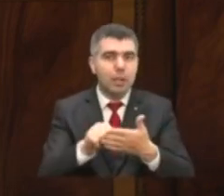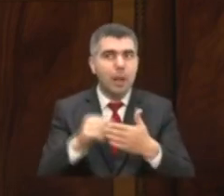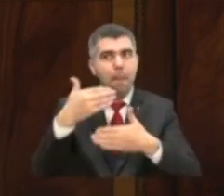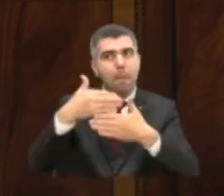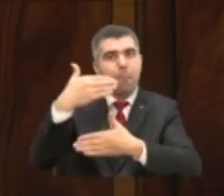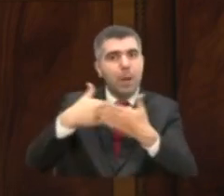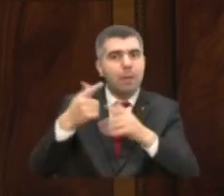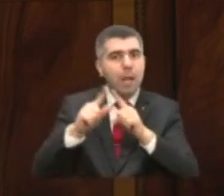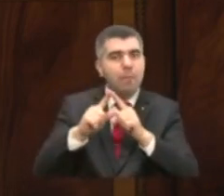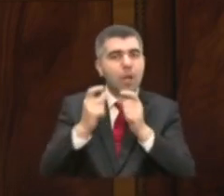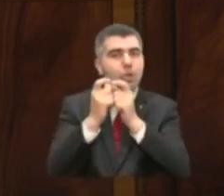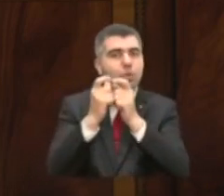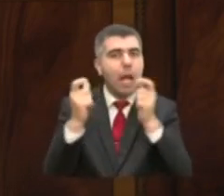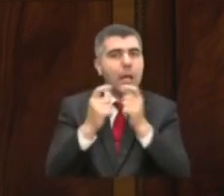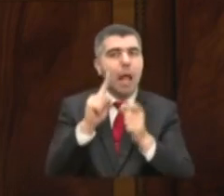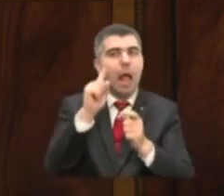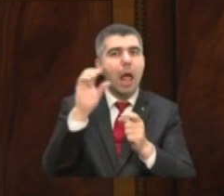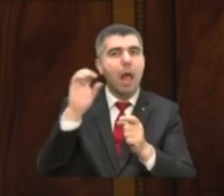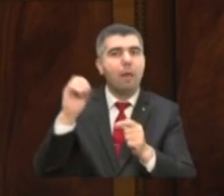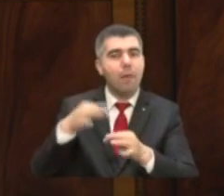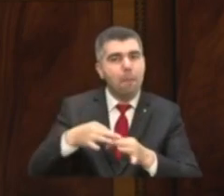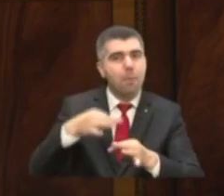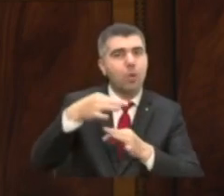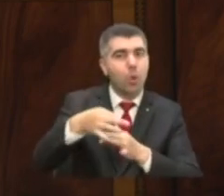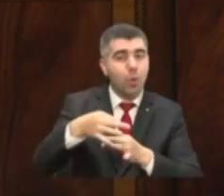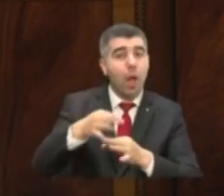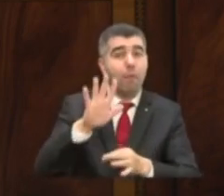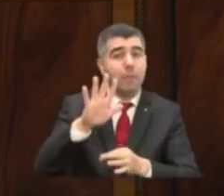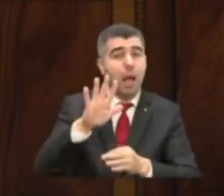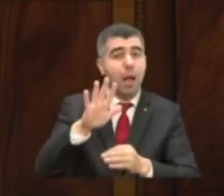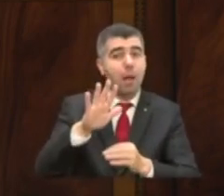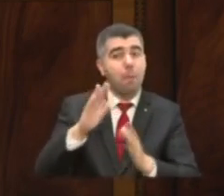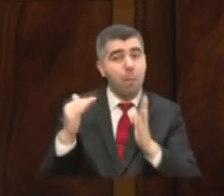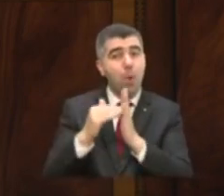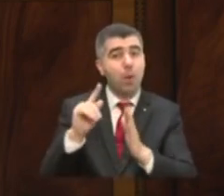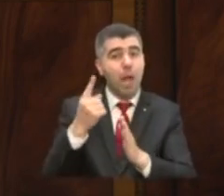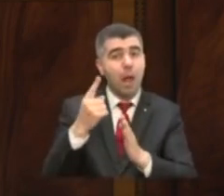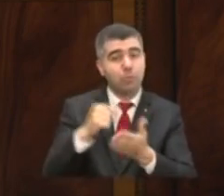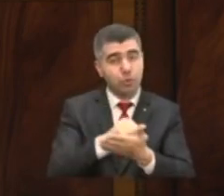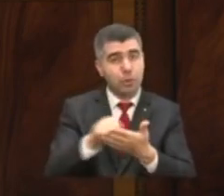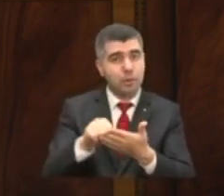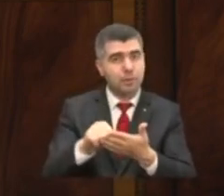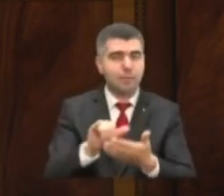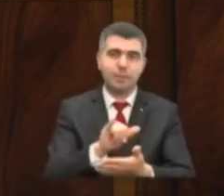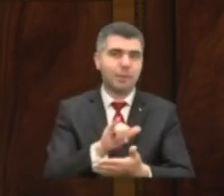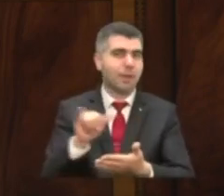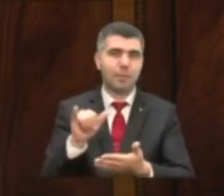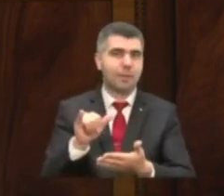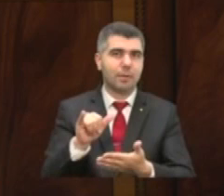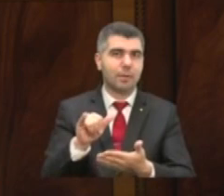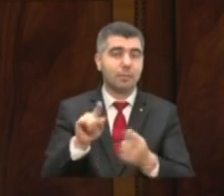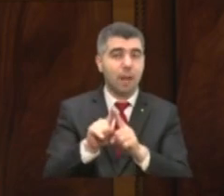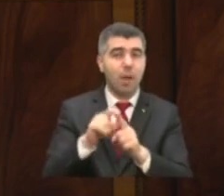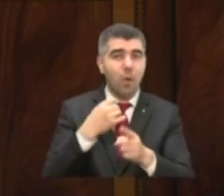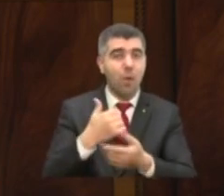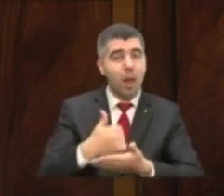1000 متر ولا 2000 متر يشري حتى 5 مليون ديال الدرهم، هذا ماشي استثمار، ما يمكنش. كيشري ب 3000